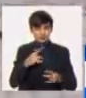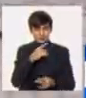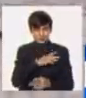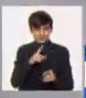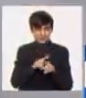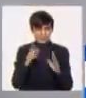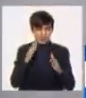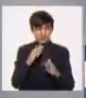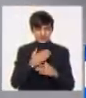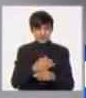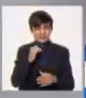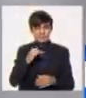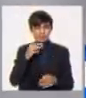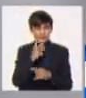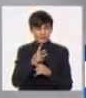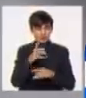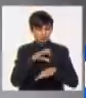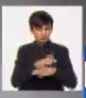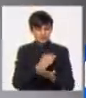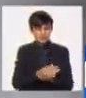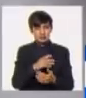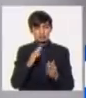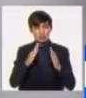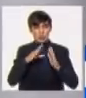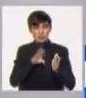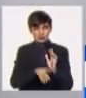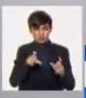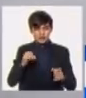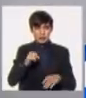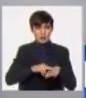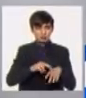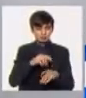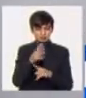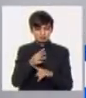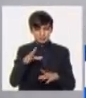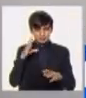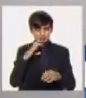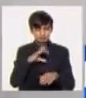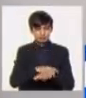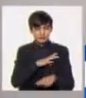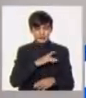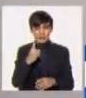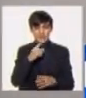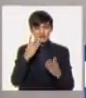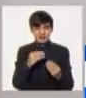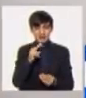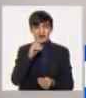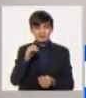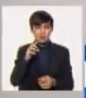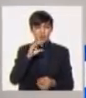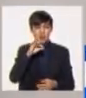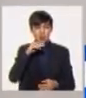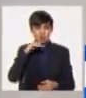сетях появилось видео с участием полицейских и бездомных. Судя по посту, стражи порядка в первый день карантина вывезли бомжей